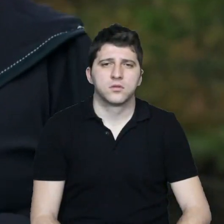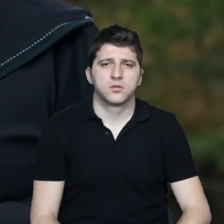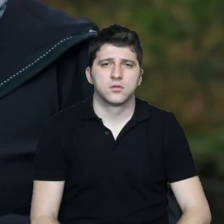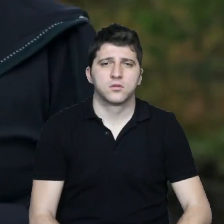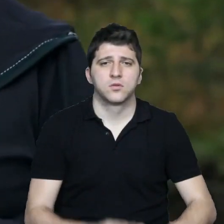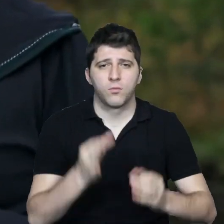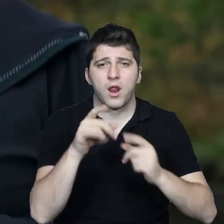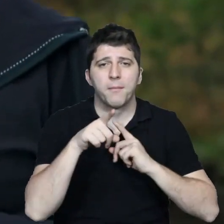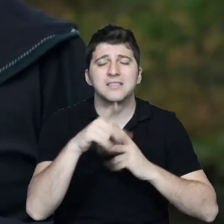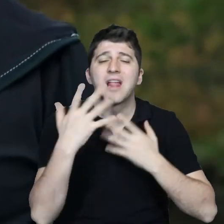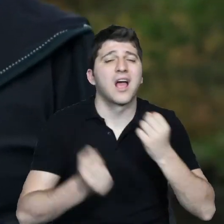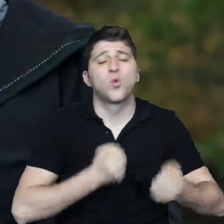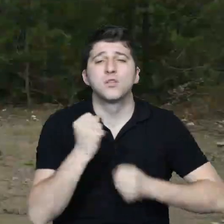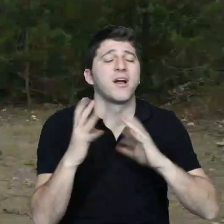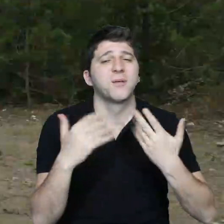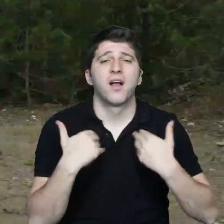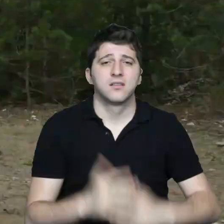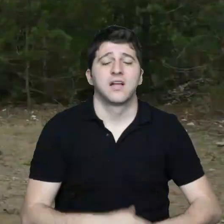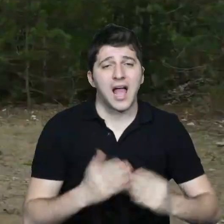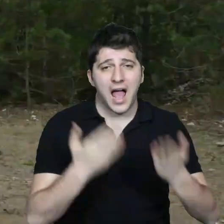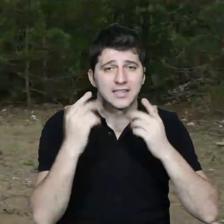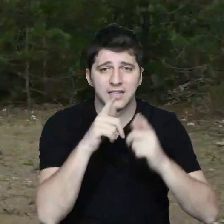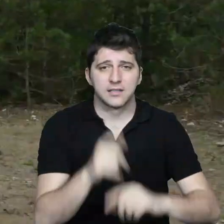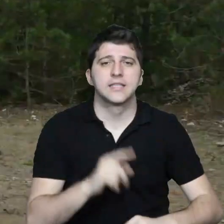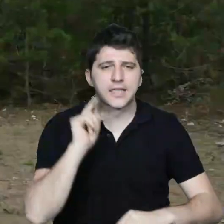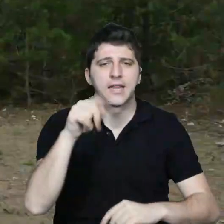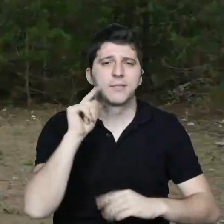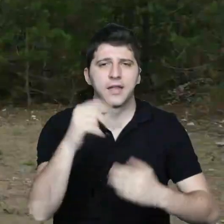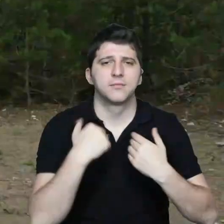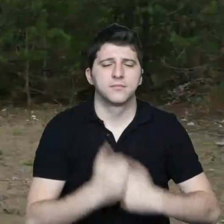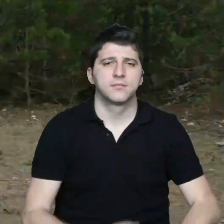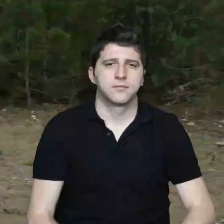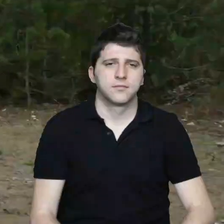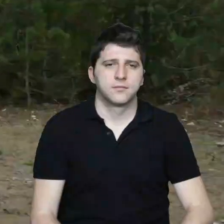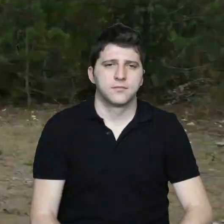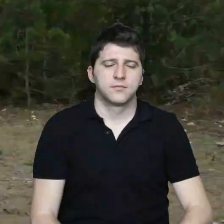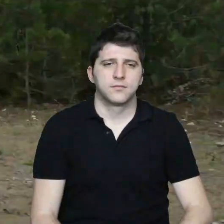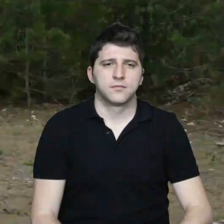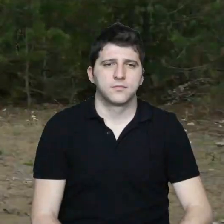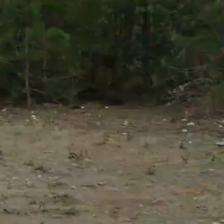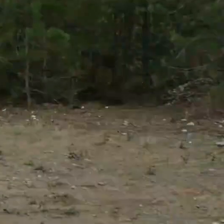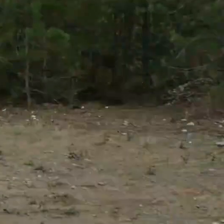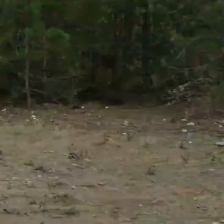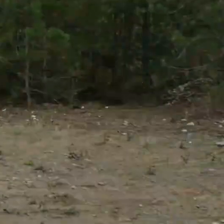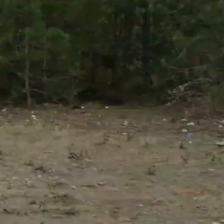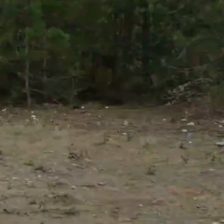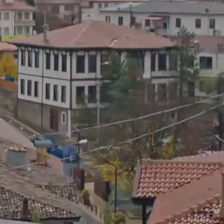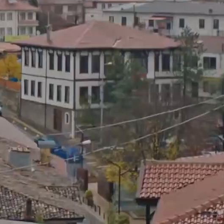Böyle peşinden daha ne kadar koşacağım acaba? Hadi. Geldim. Elinde petso şişesiyle